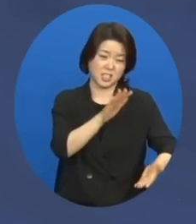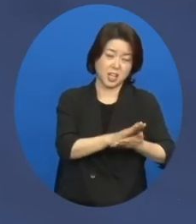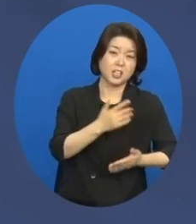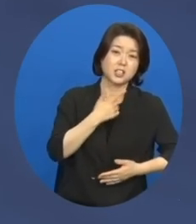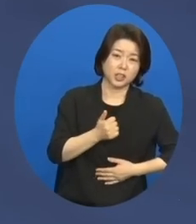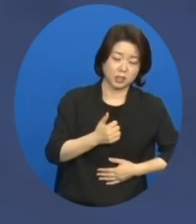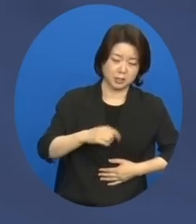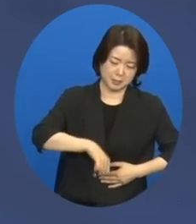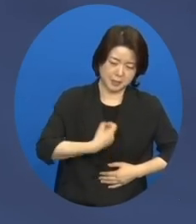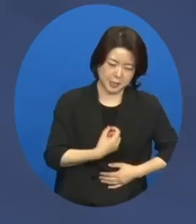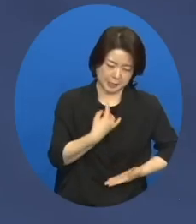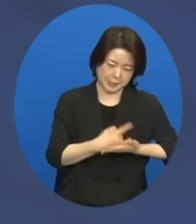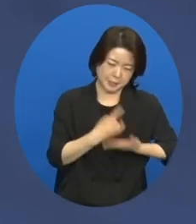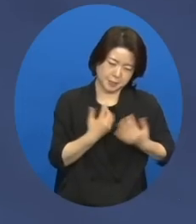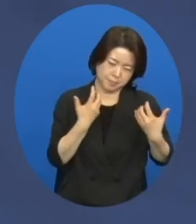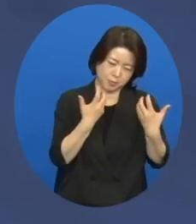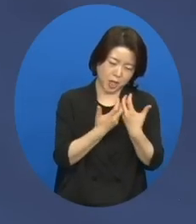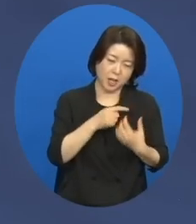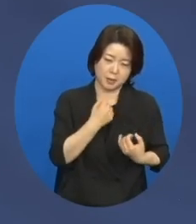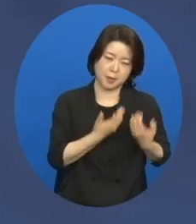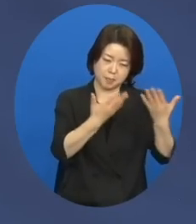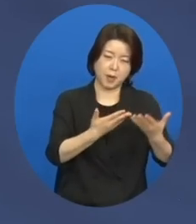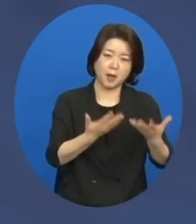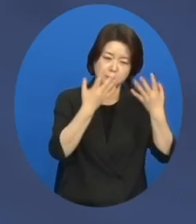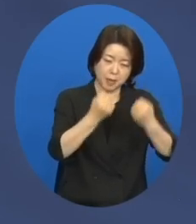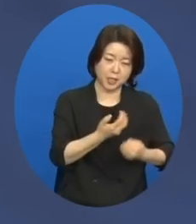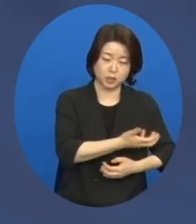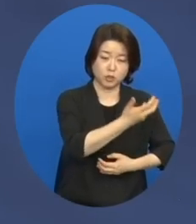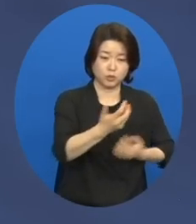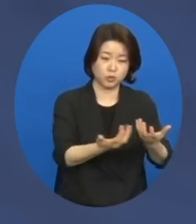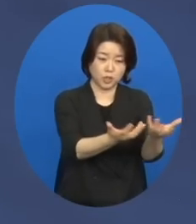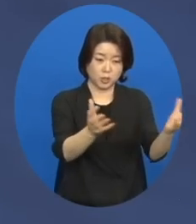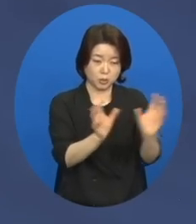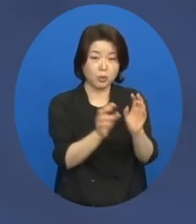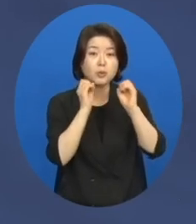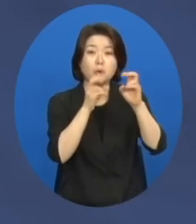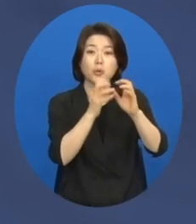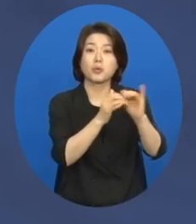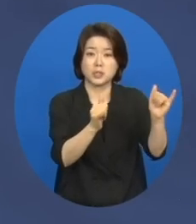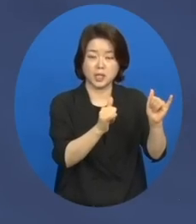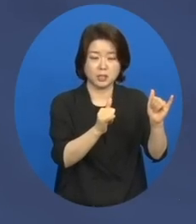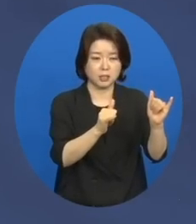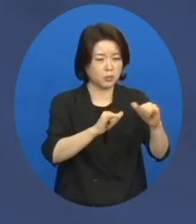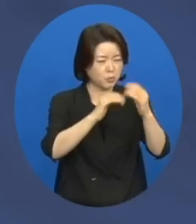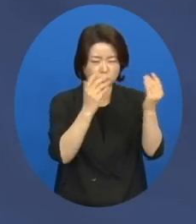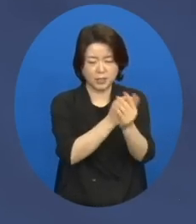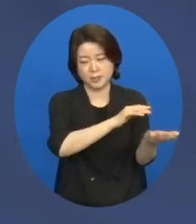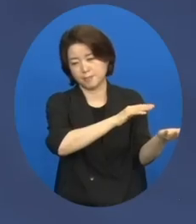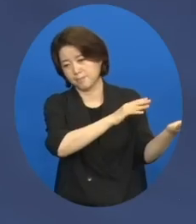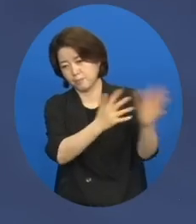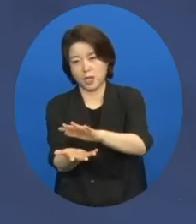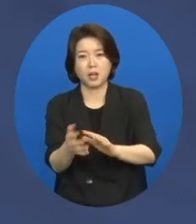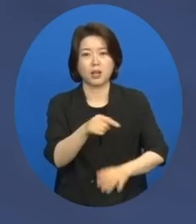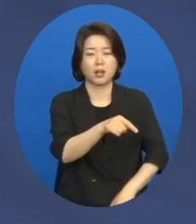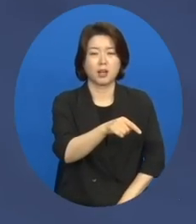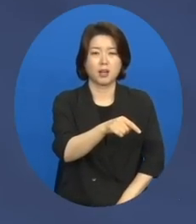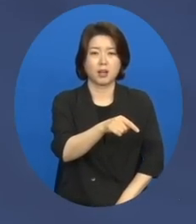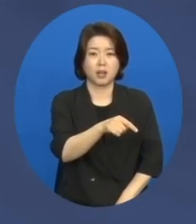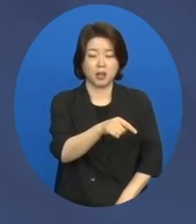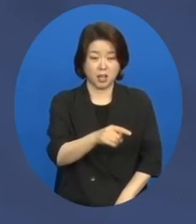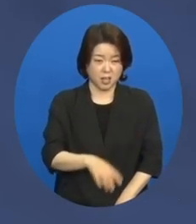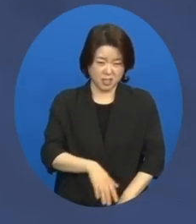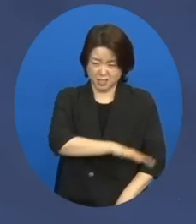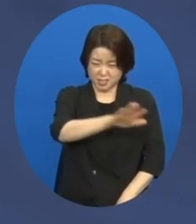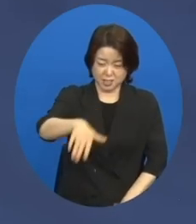자기의에 충만했던 이렇게 헌신된 순회 선교단 선교사들이 와장창 깨져서 치명적 결함을 가지고